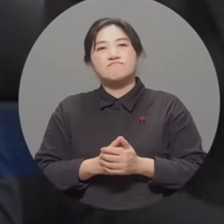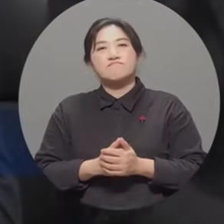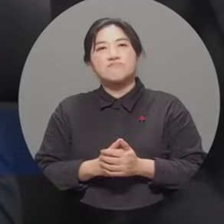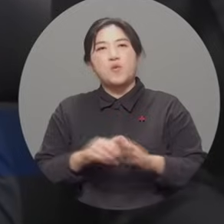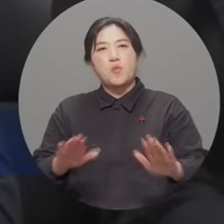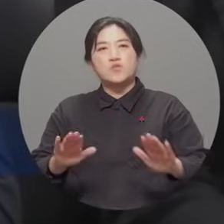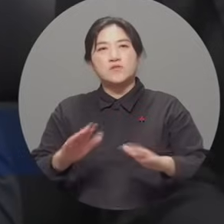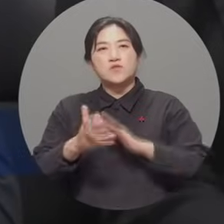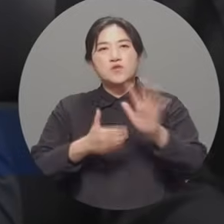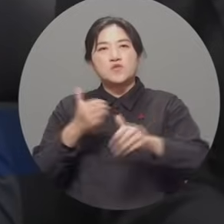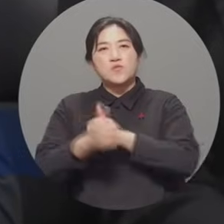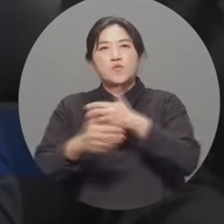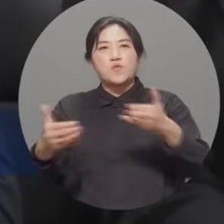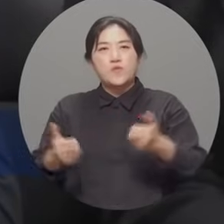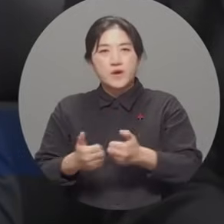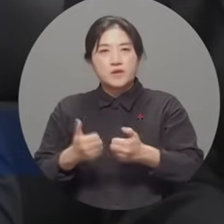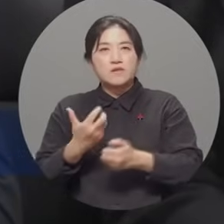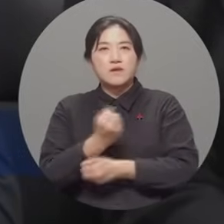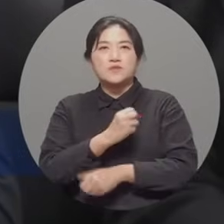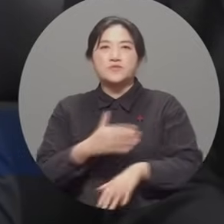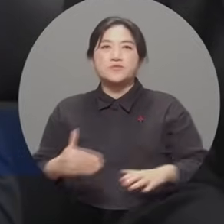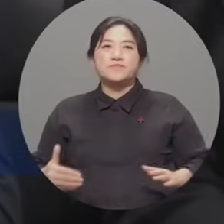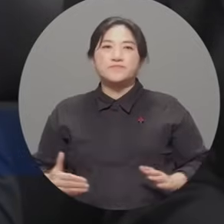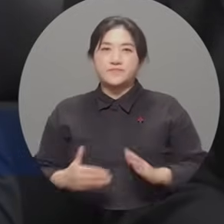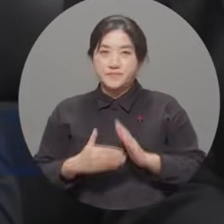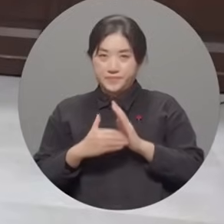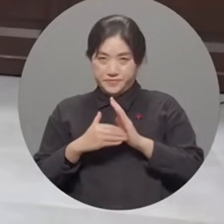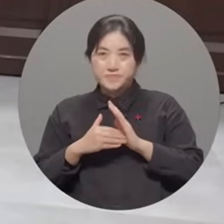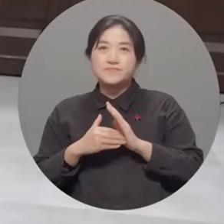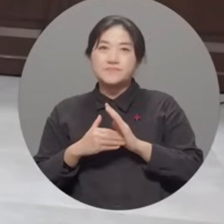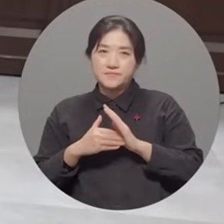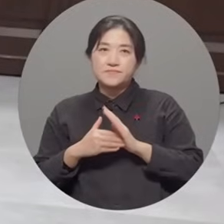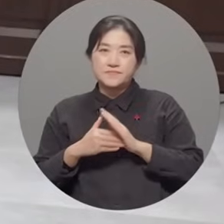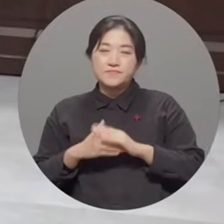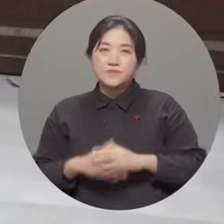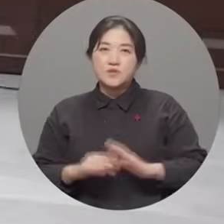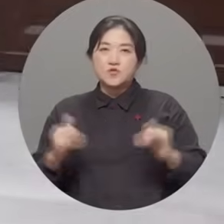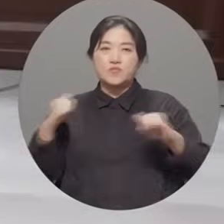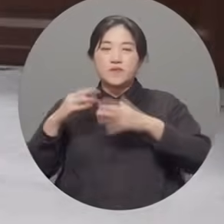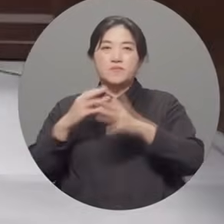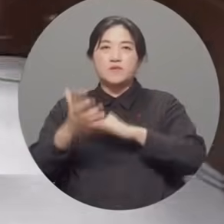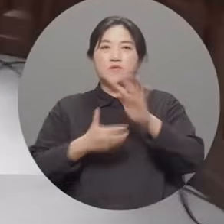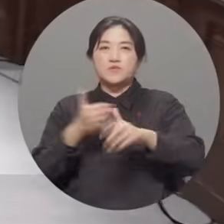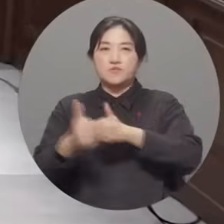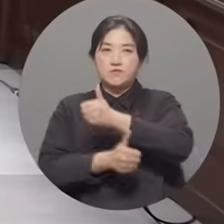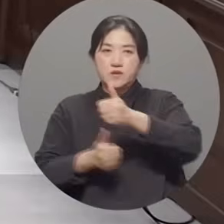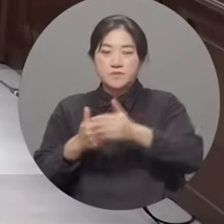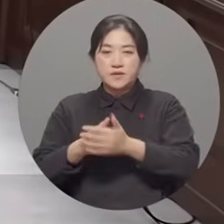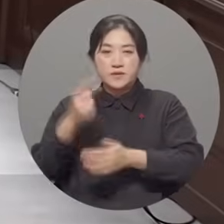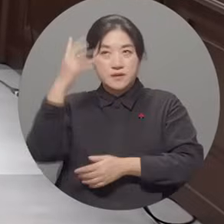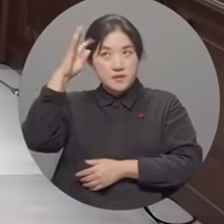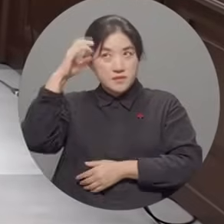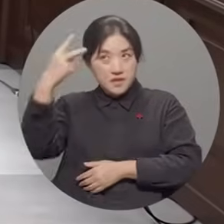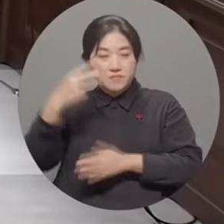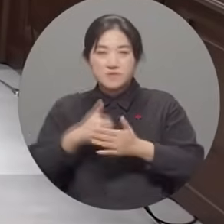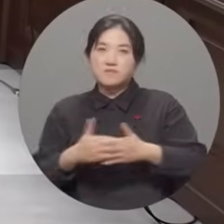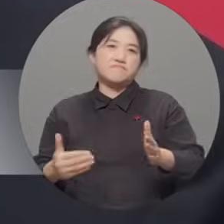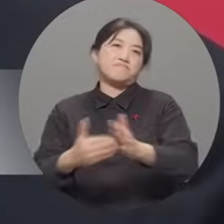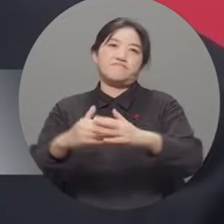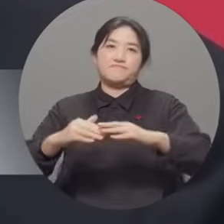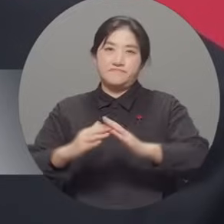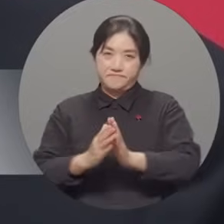오늘 혁신위 회의로 마무리를 합니다. 국민의힘 혁신위가 42일 만에 조기